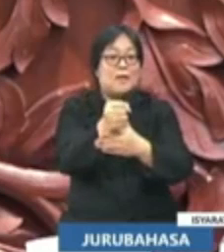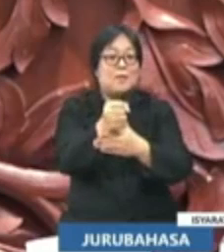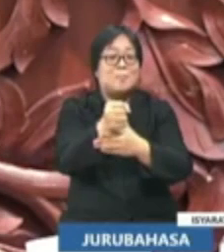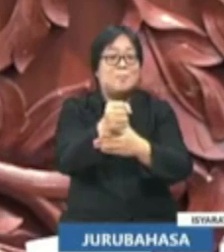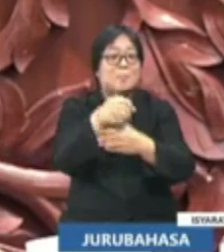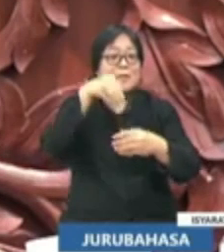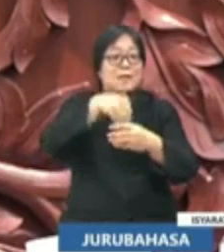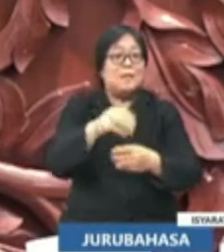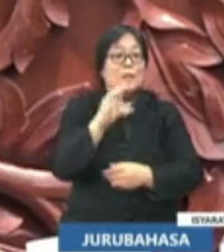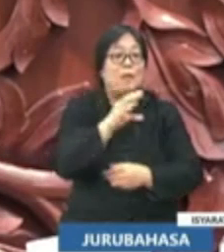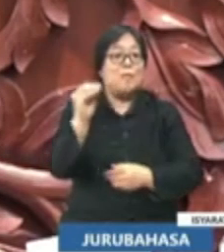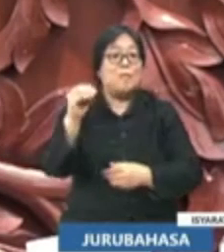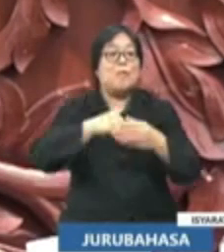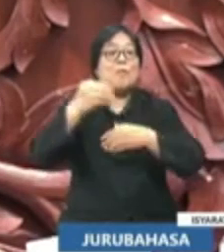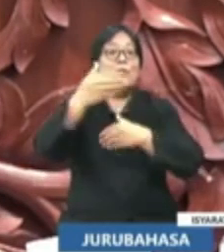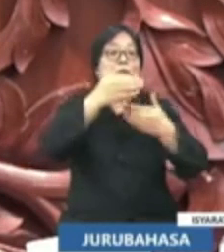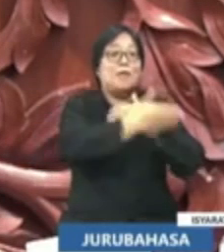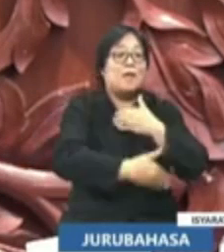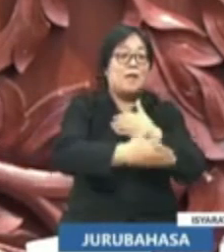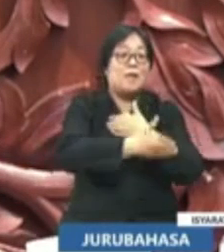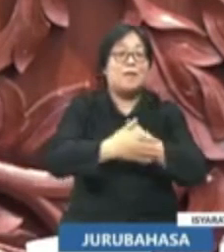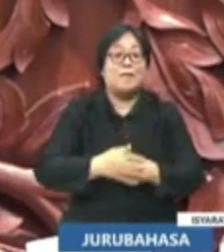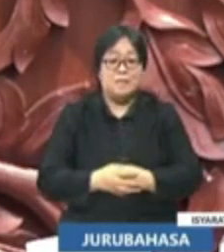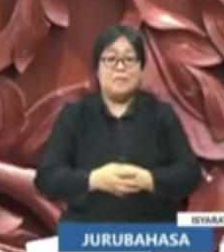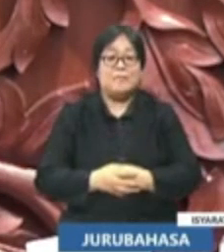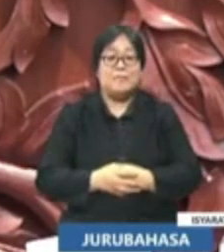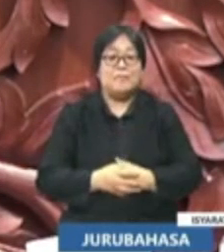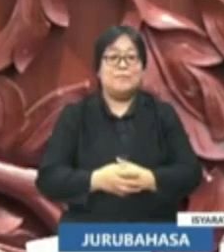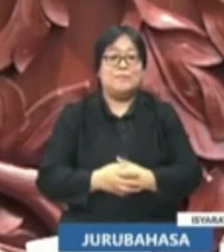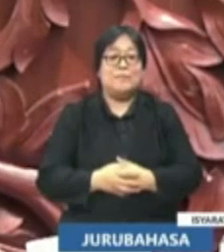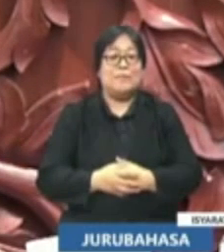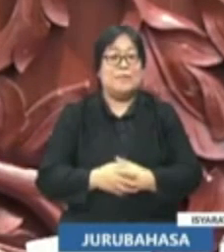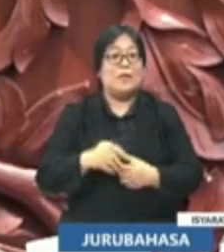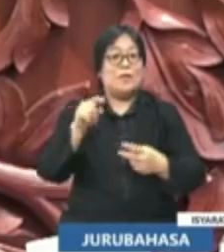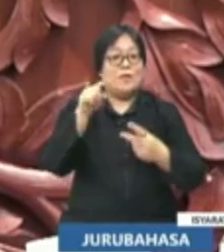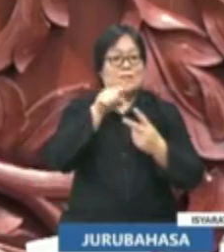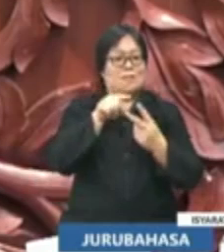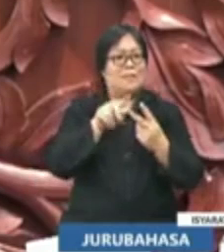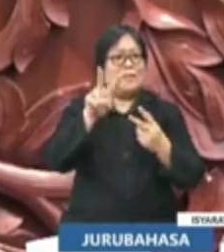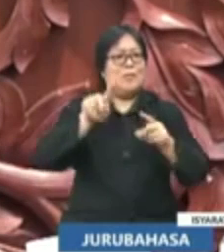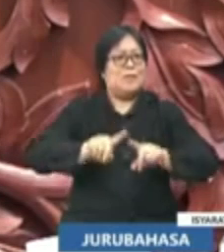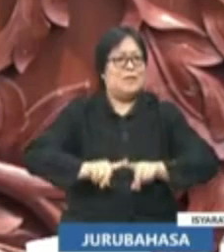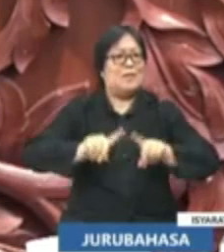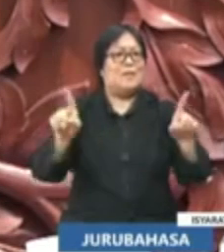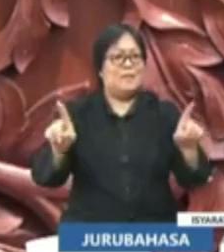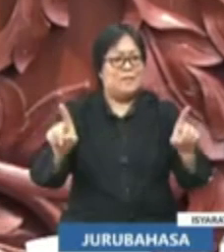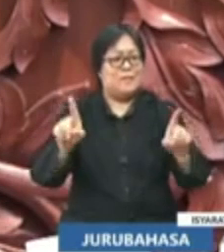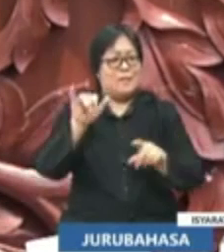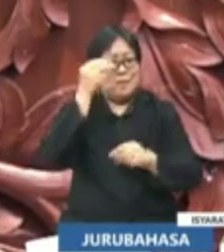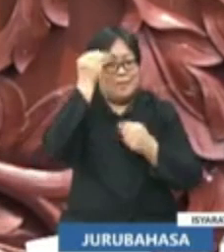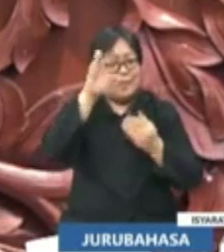di dalam syarikat-syarikat luar pesisir. Itu dua perkara, perkara yang berlainan, Yang